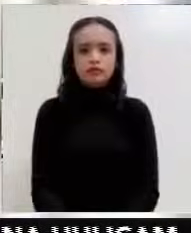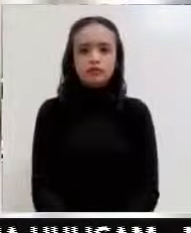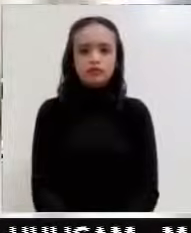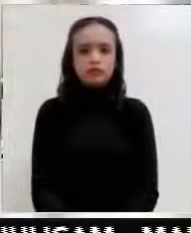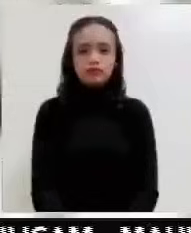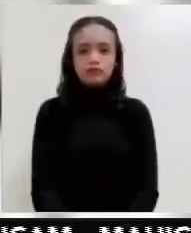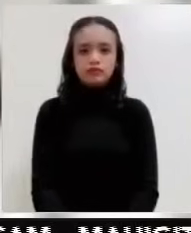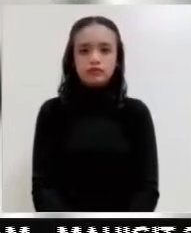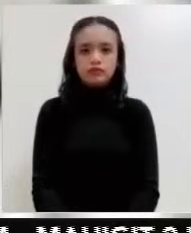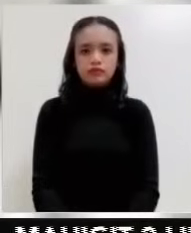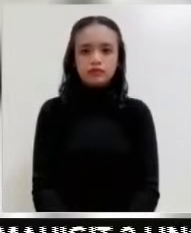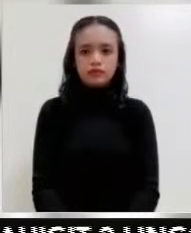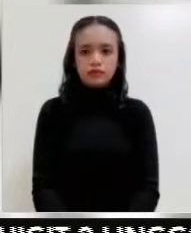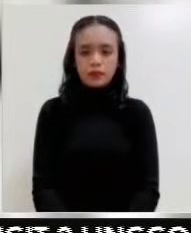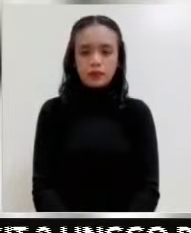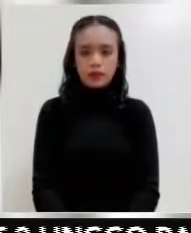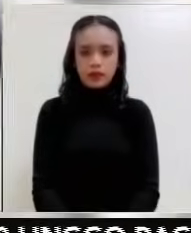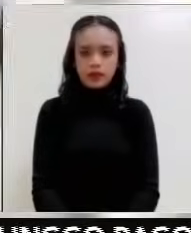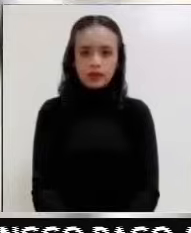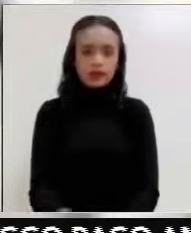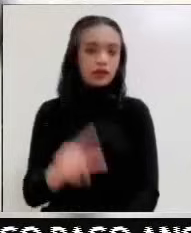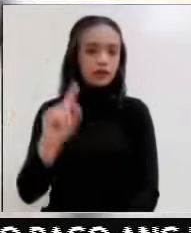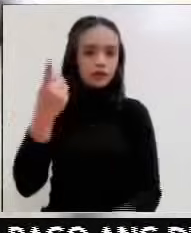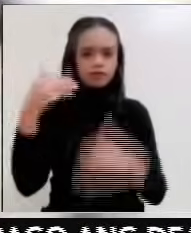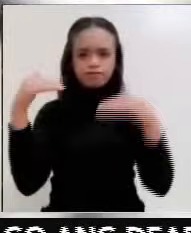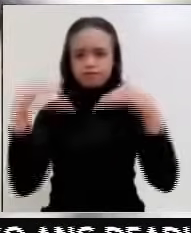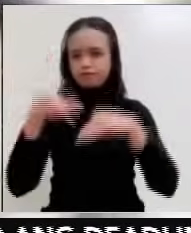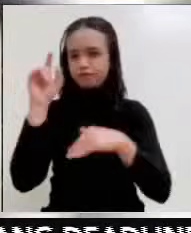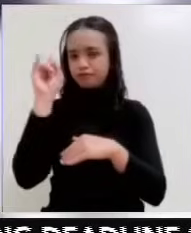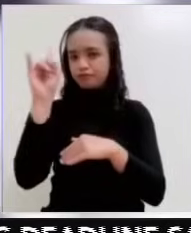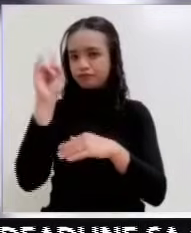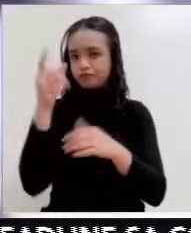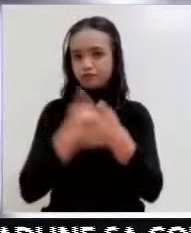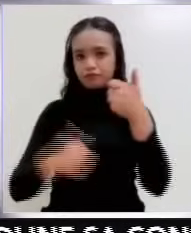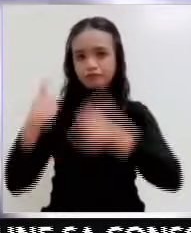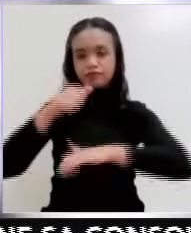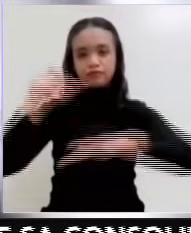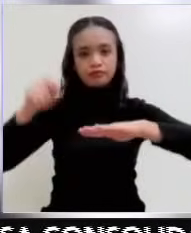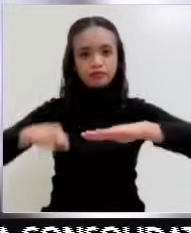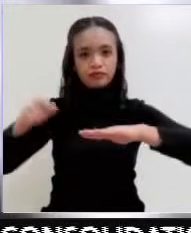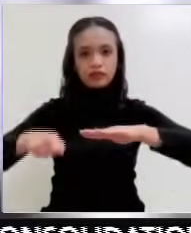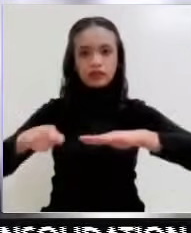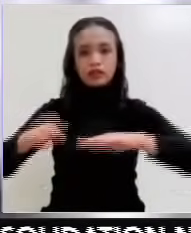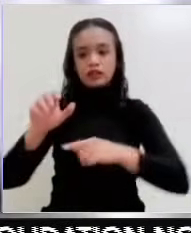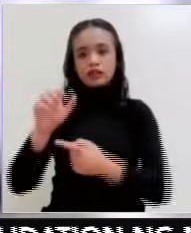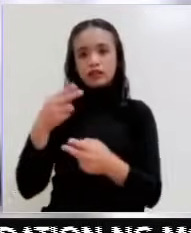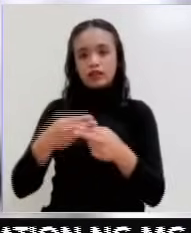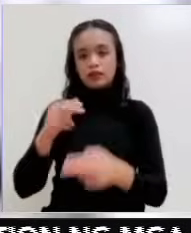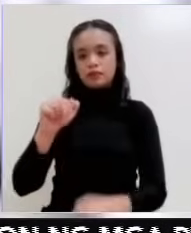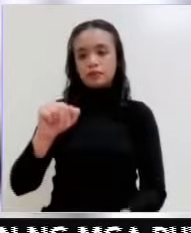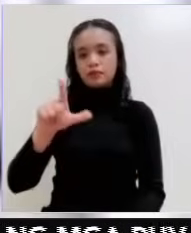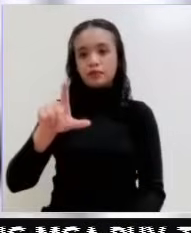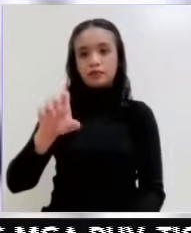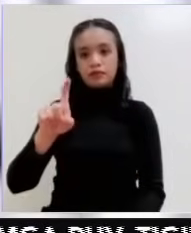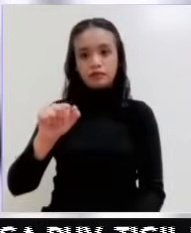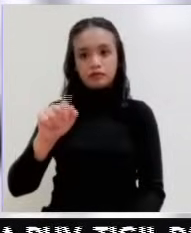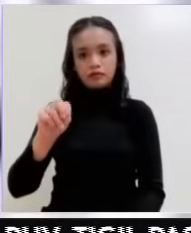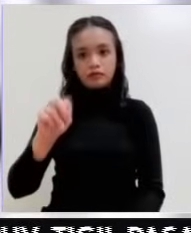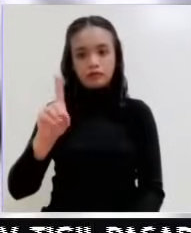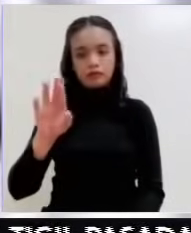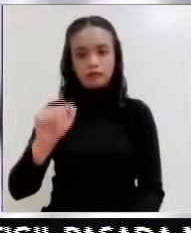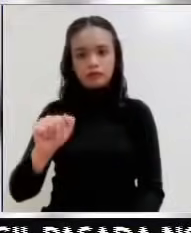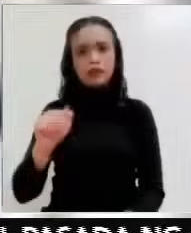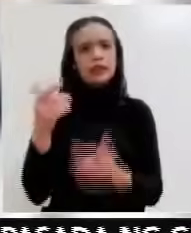Sa taunang meet the press ng Korte Suprema, inilahad ni Chief Justice Alexander Gizmundo na pinag-aaralan na nila